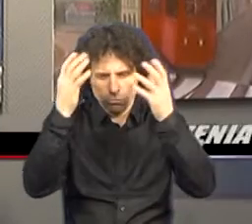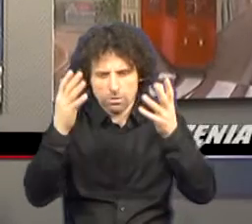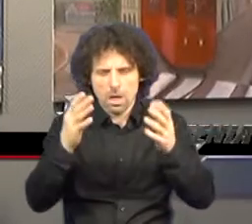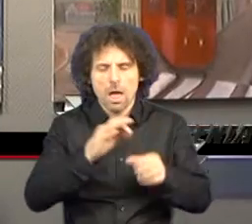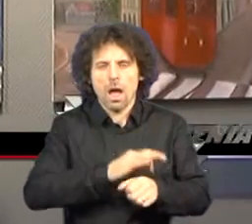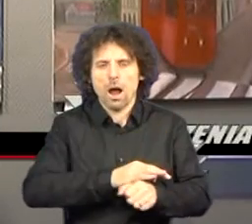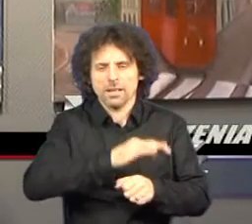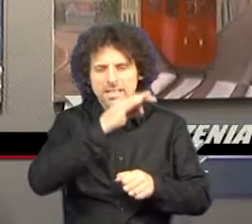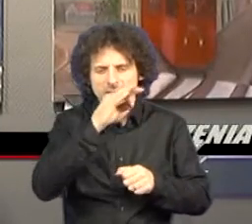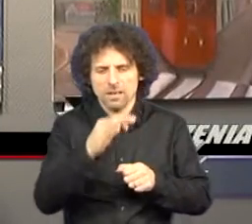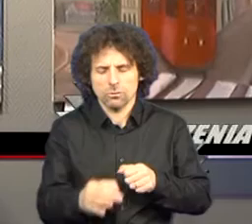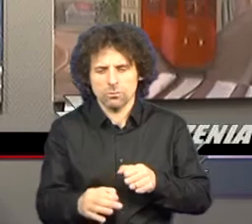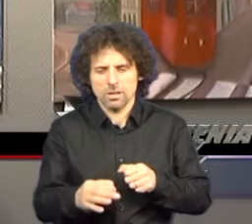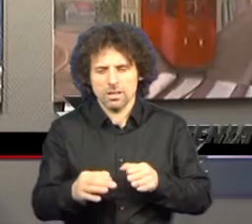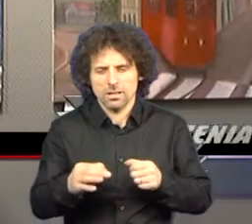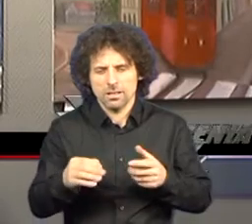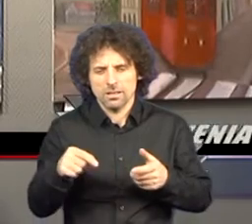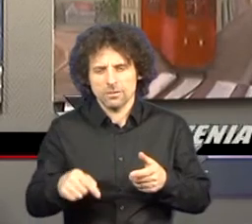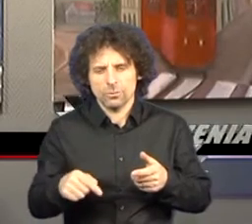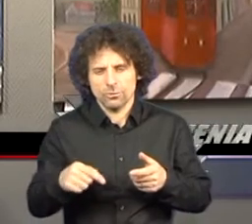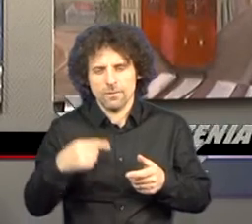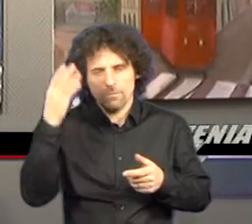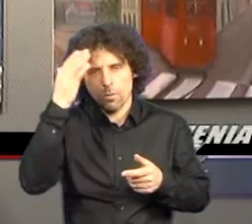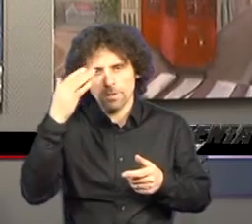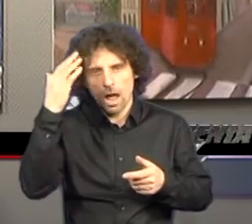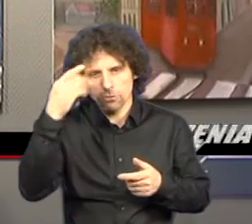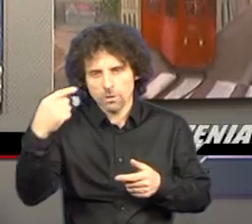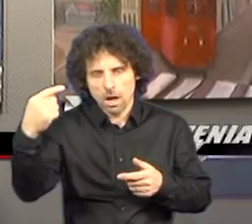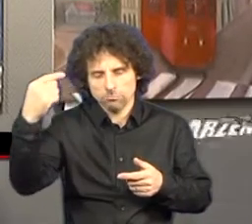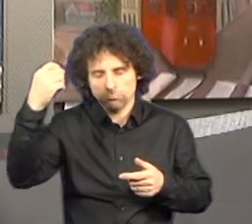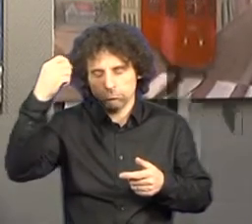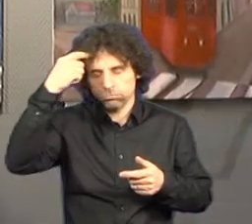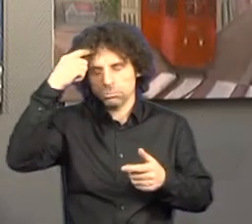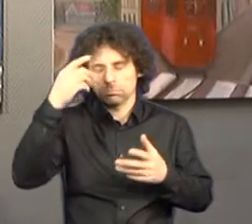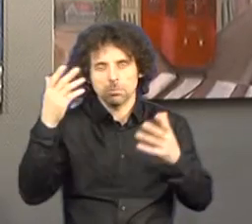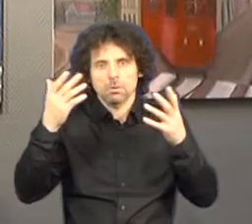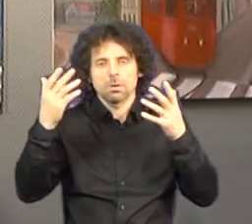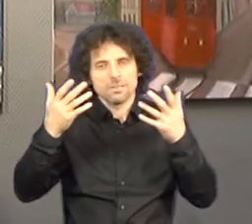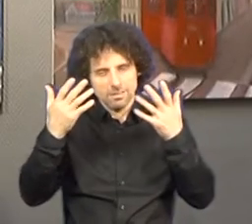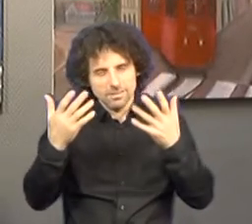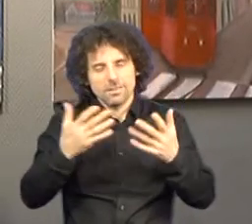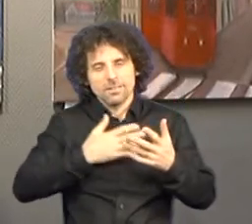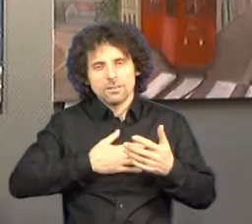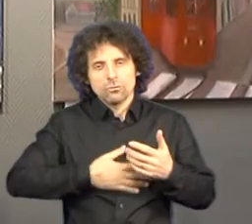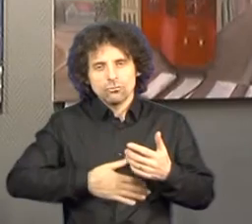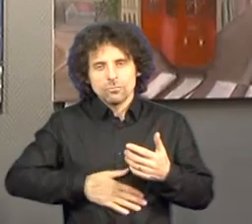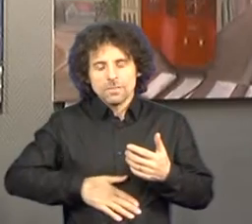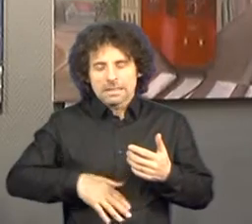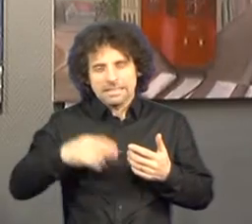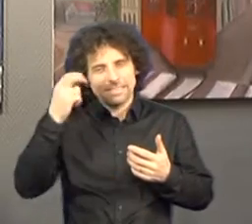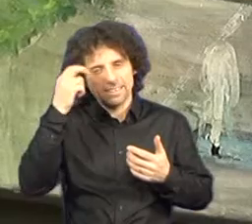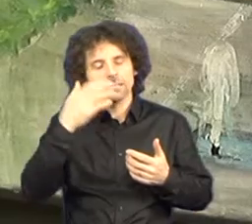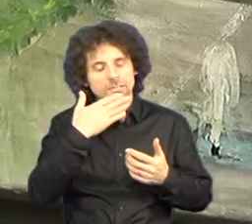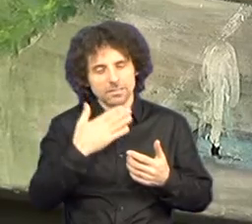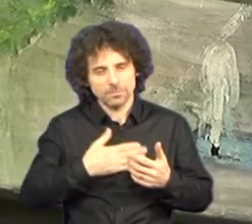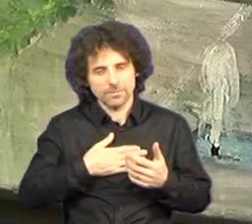jest architektura i na moim obrazie też to jest widoczne, że właśnie ten element mnie bardzo interesuje. Myślę,